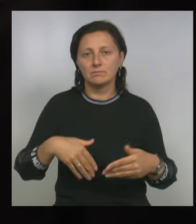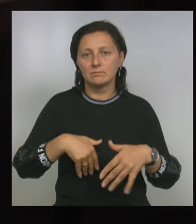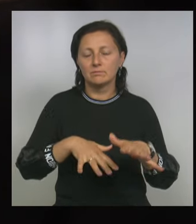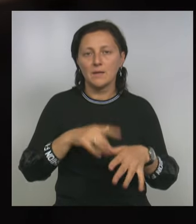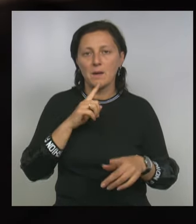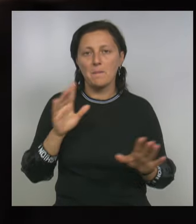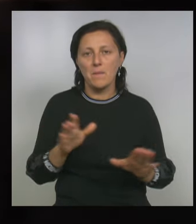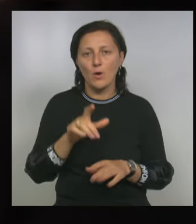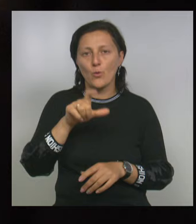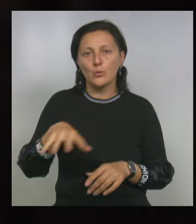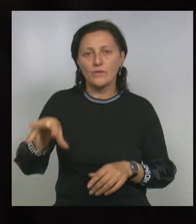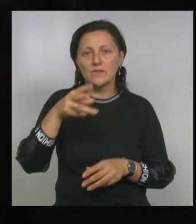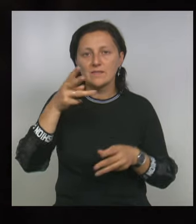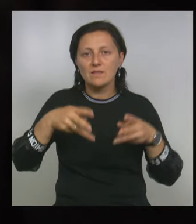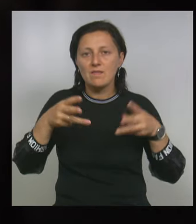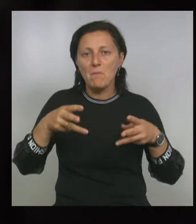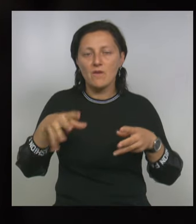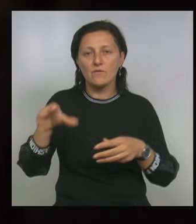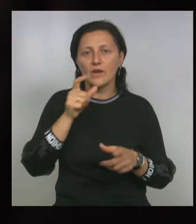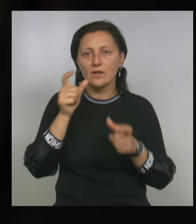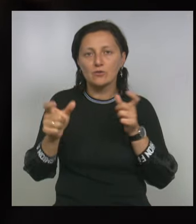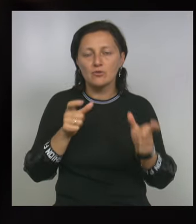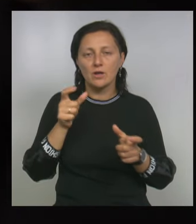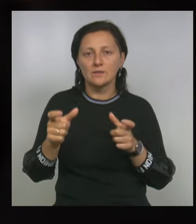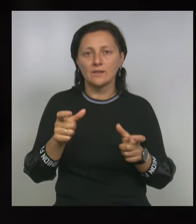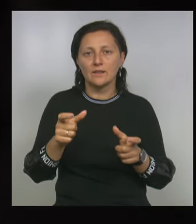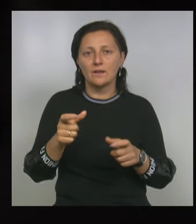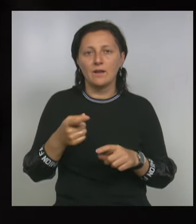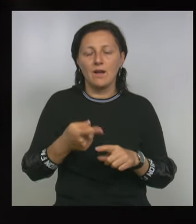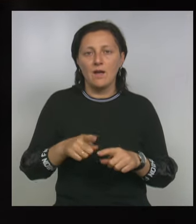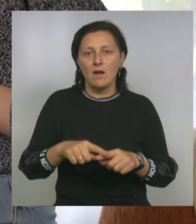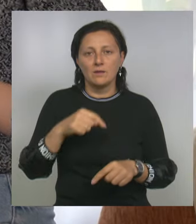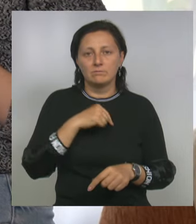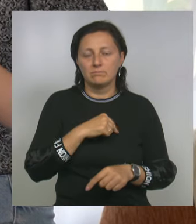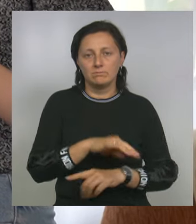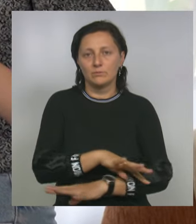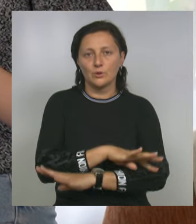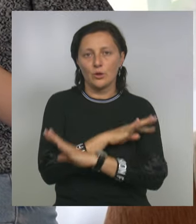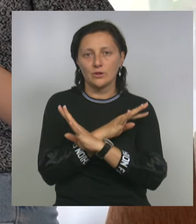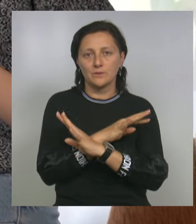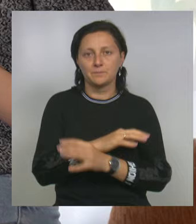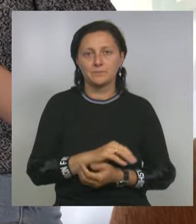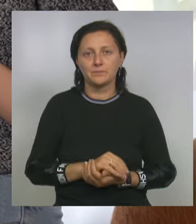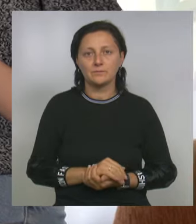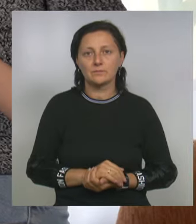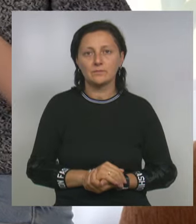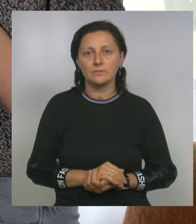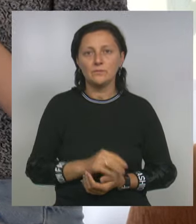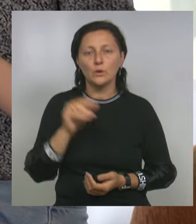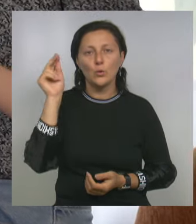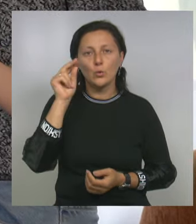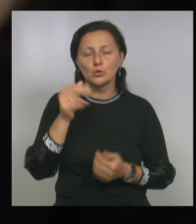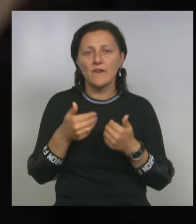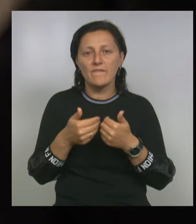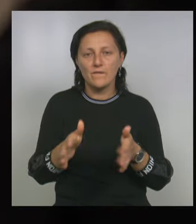песни, люди тебя снимают, все тебе кричат. Ну, это прям классно. Вот закончишь ты обучение, что